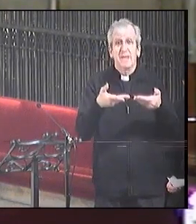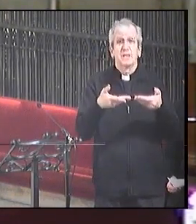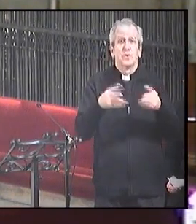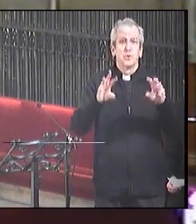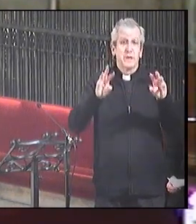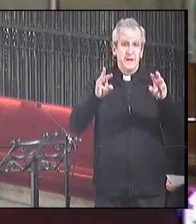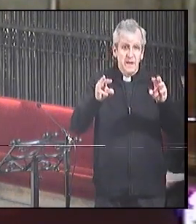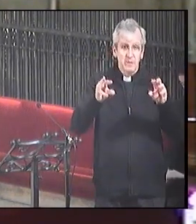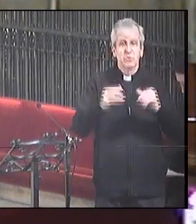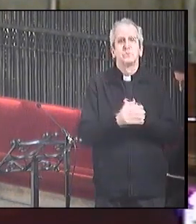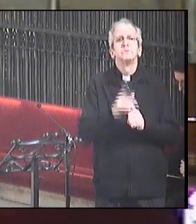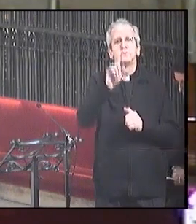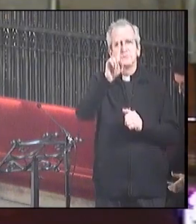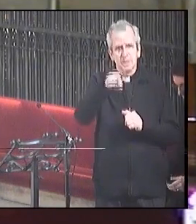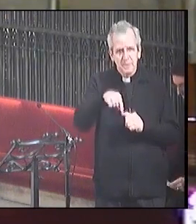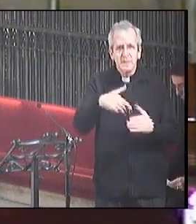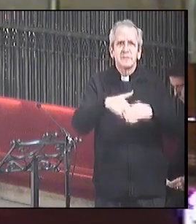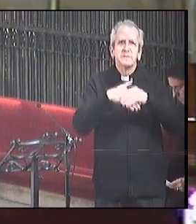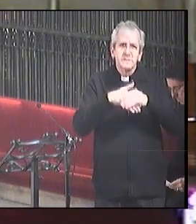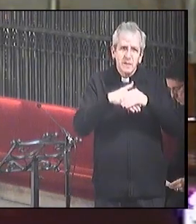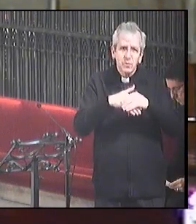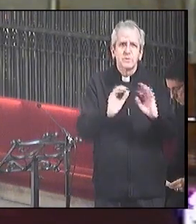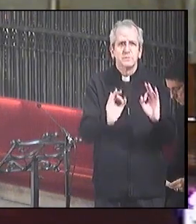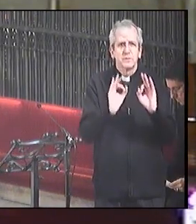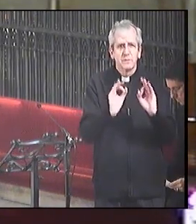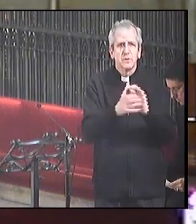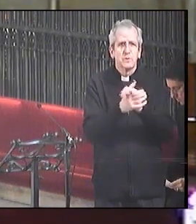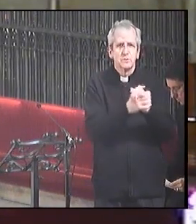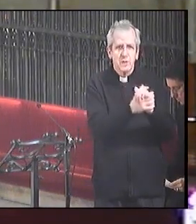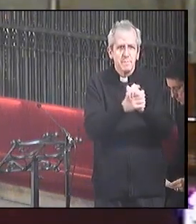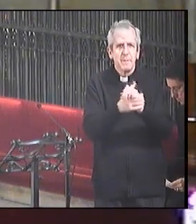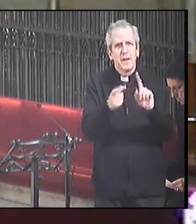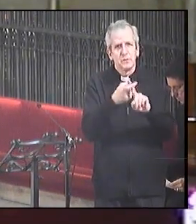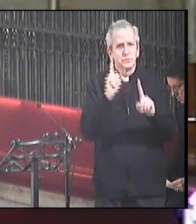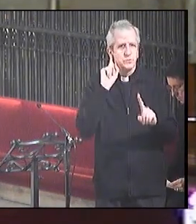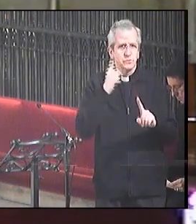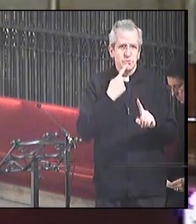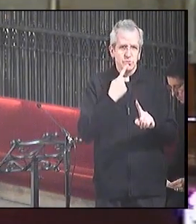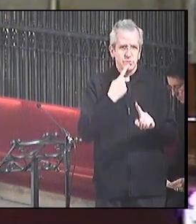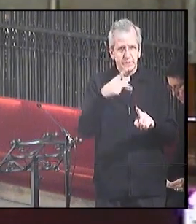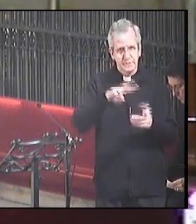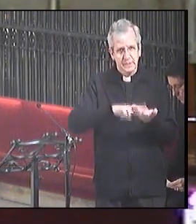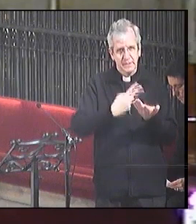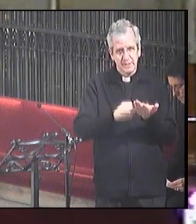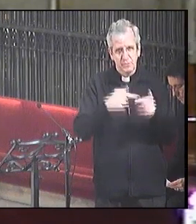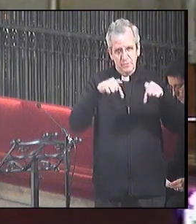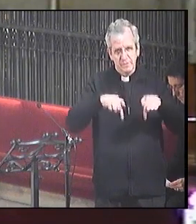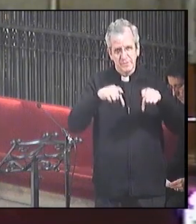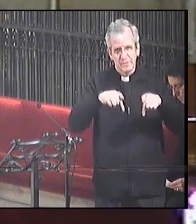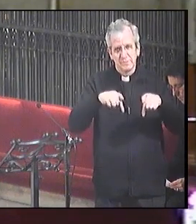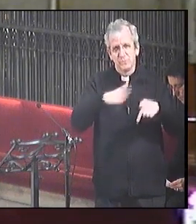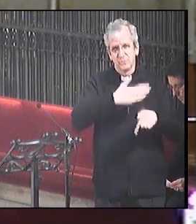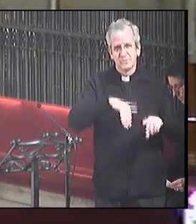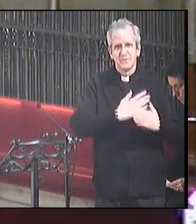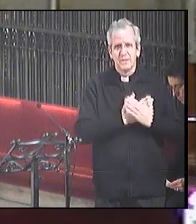Estel. També saludo especialment als nostres germans sords que teniu aquí el traductor, el vostre